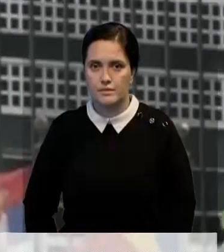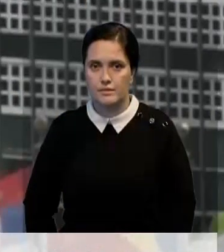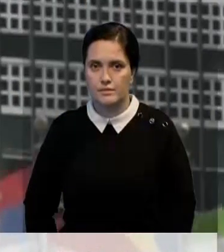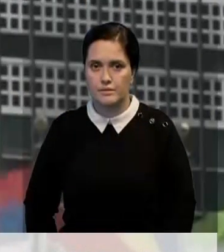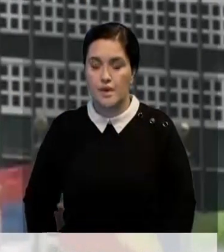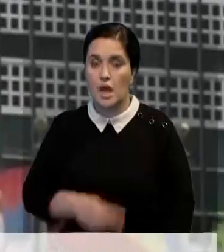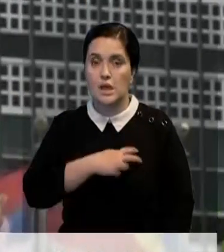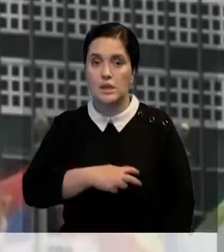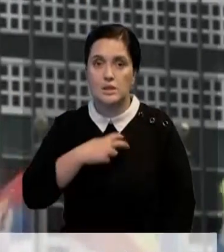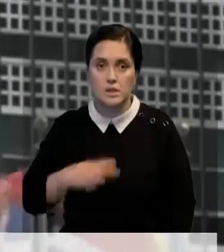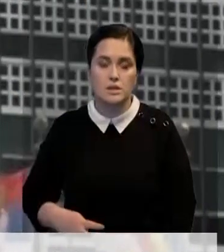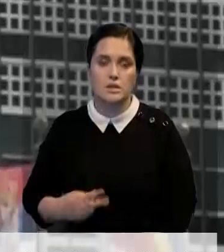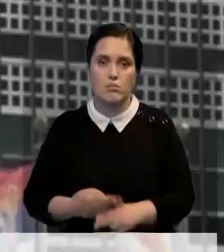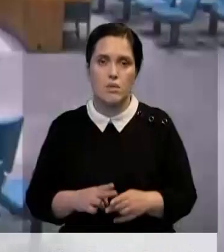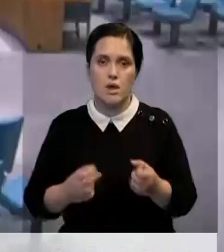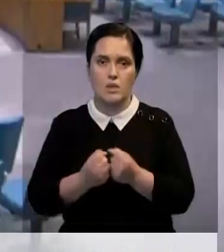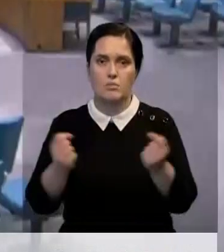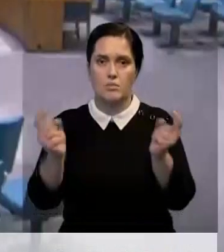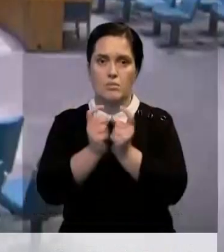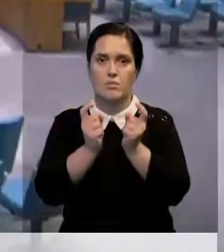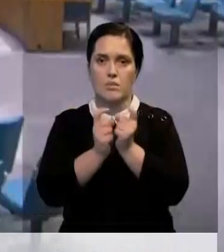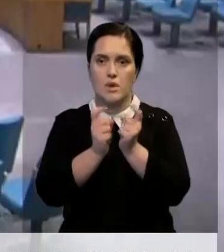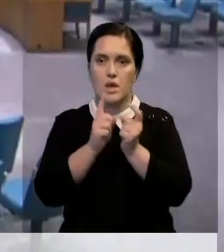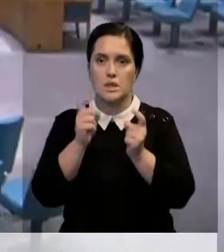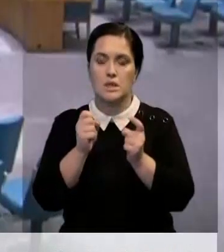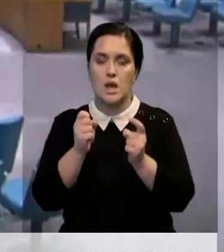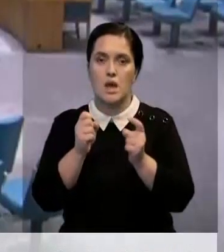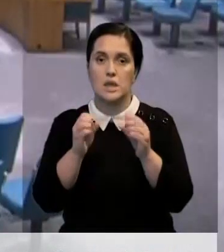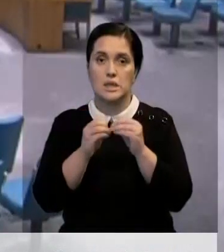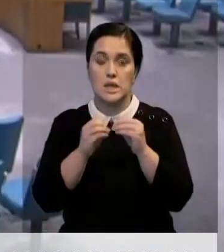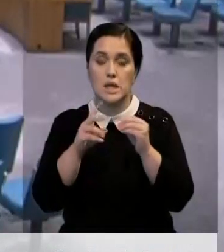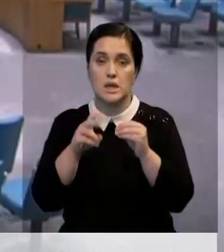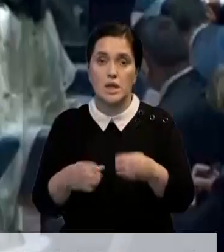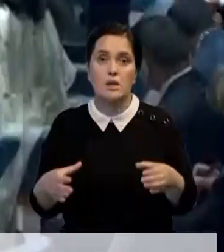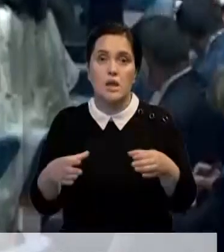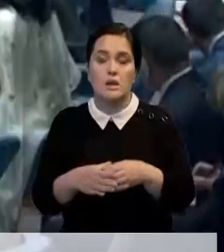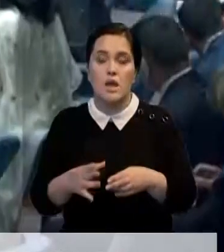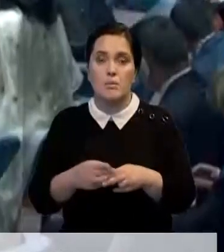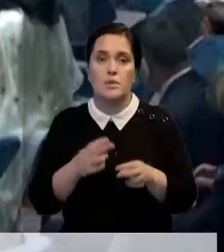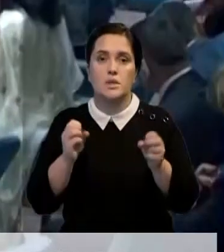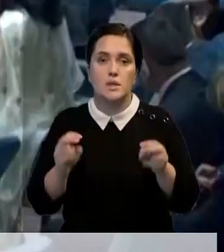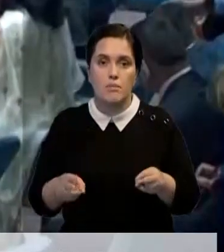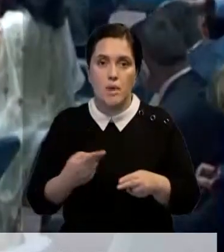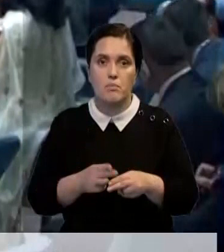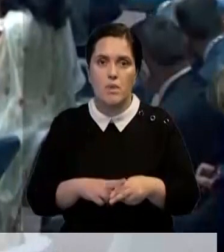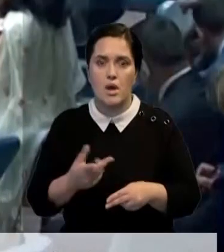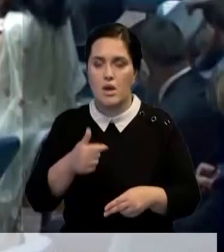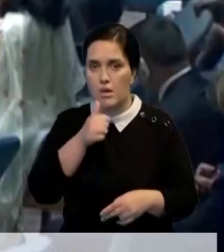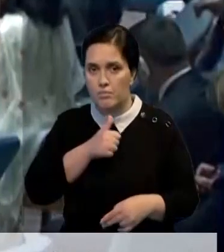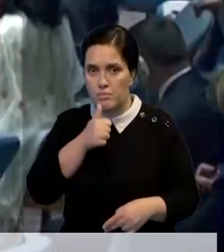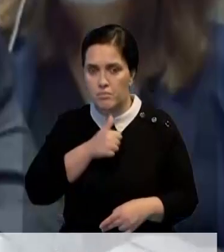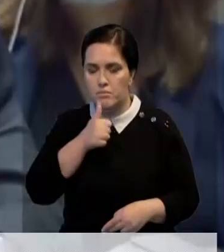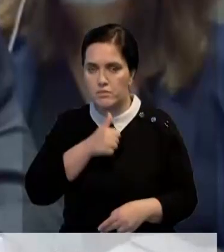Риск ядерного конфликта достиг максимума за последние десятилетия, а система коллективной безопасности подвержена испытаниям, как